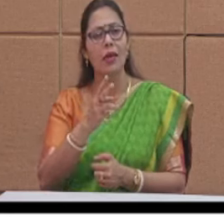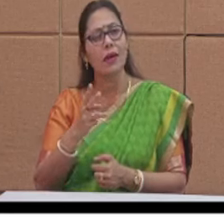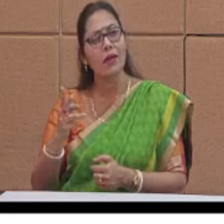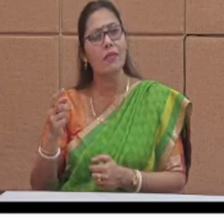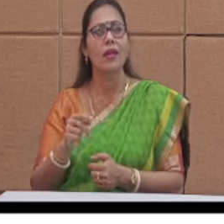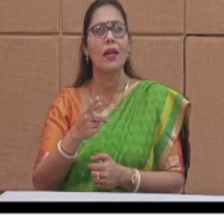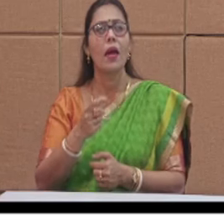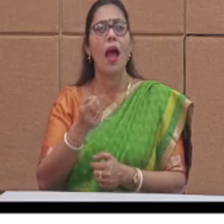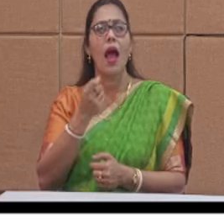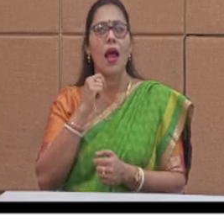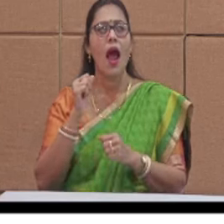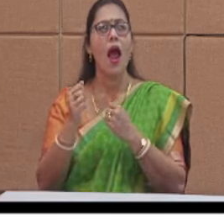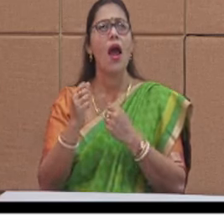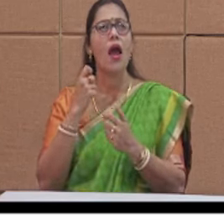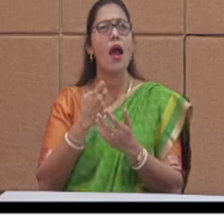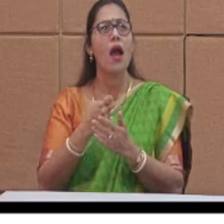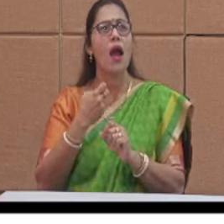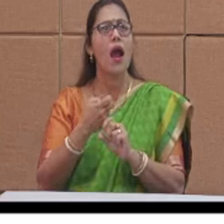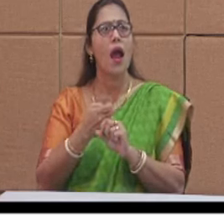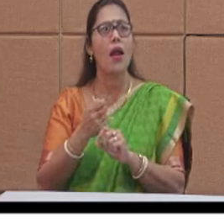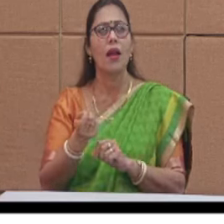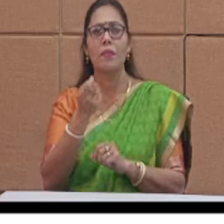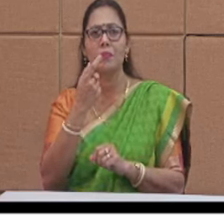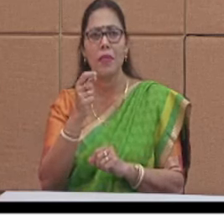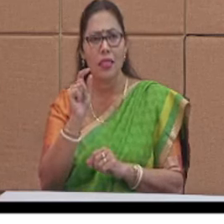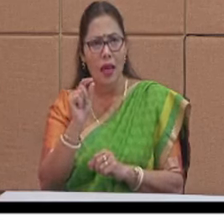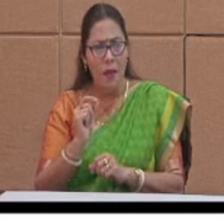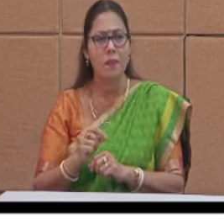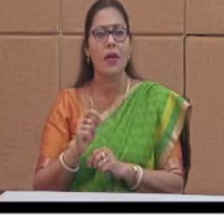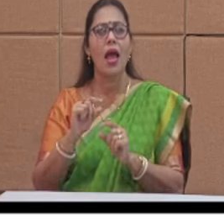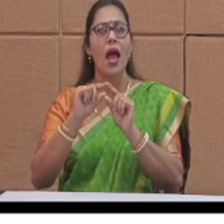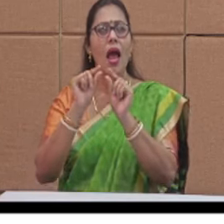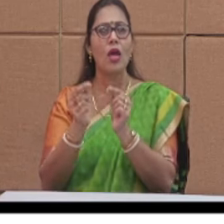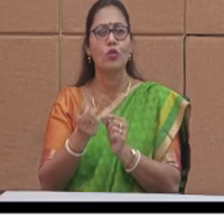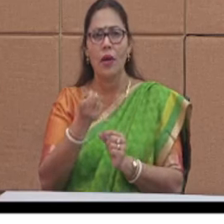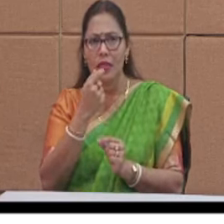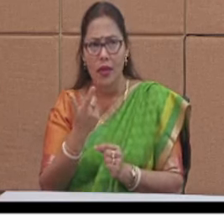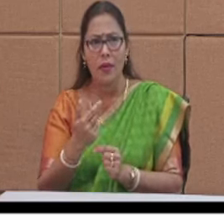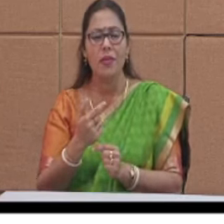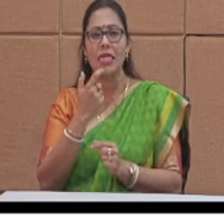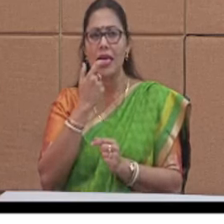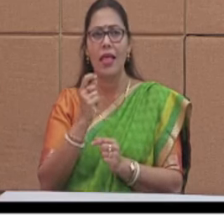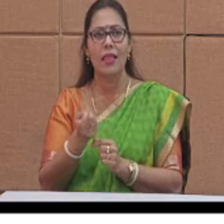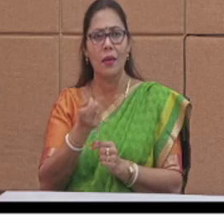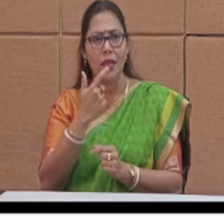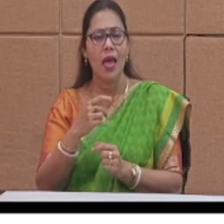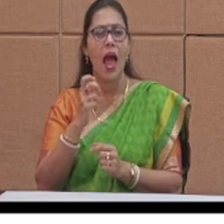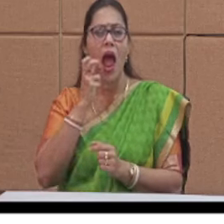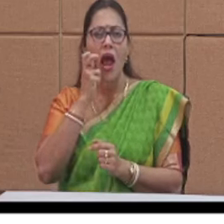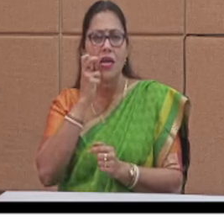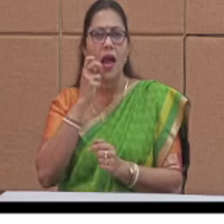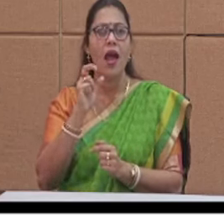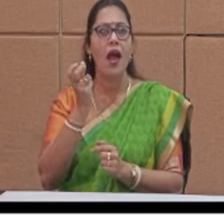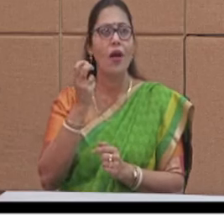নানান জিনিসের বীজ খেতে পারো যেমন কাজু বাদাম সাধারণ বাদাম আখরোট